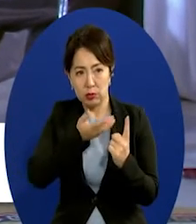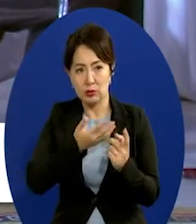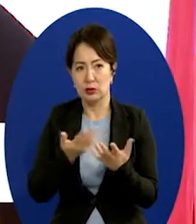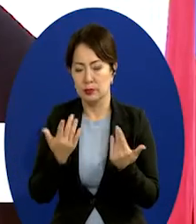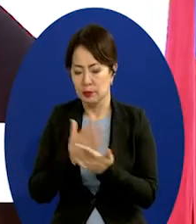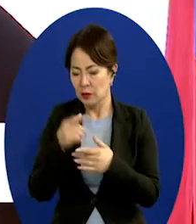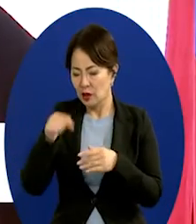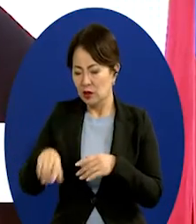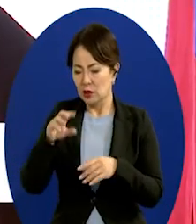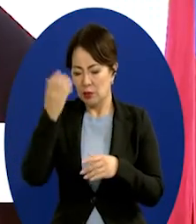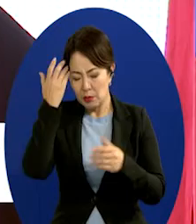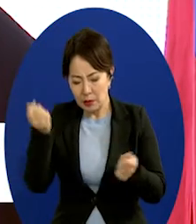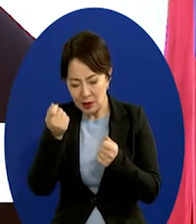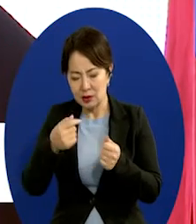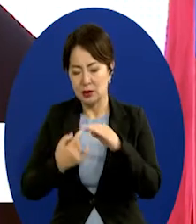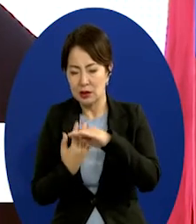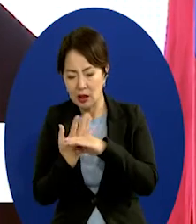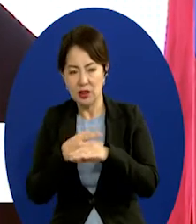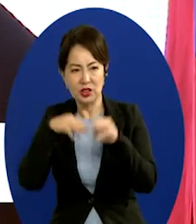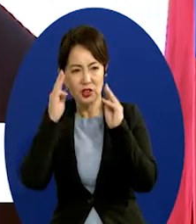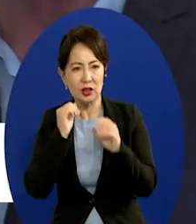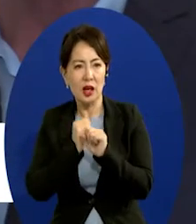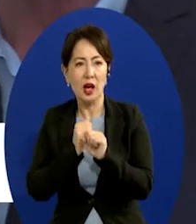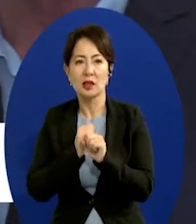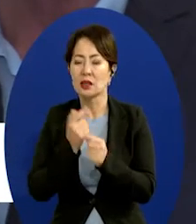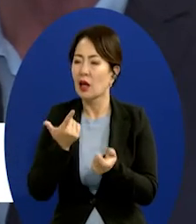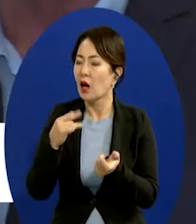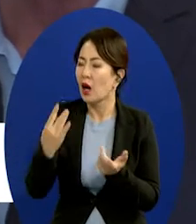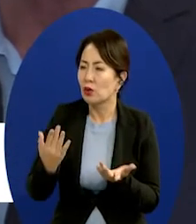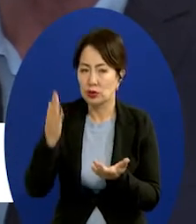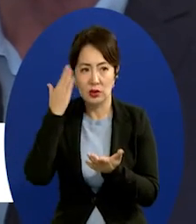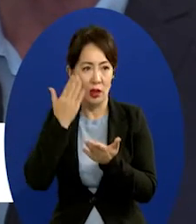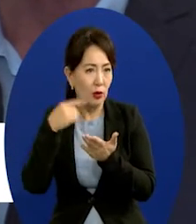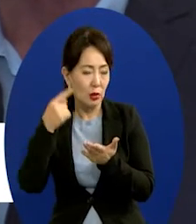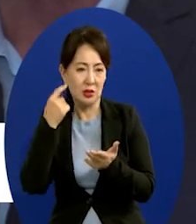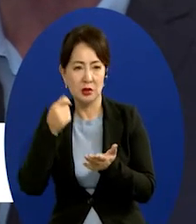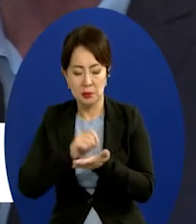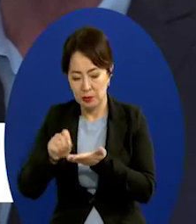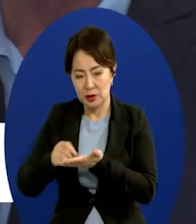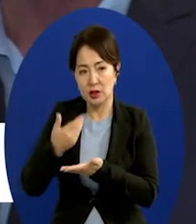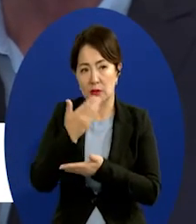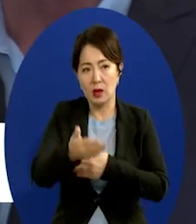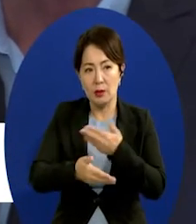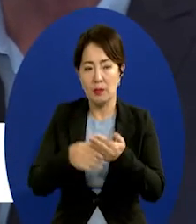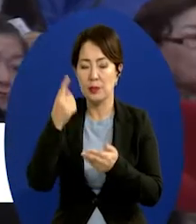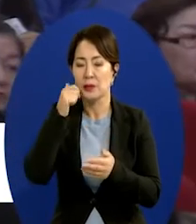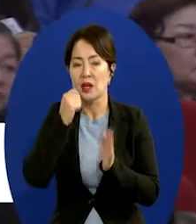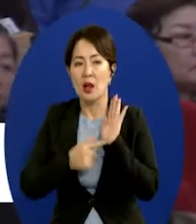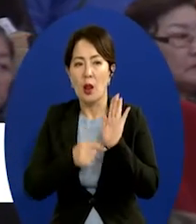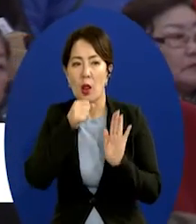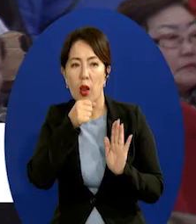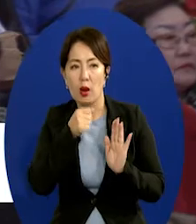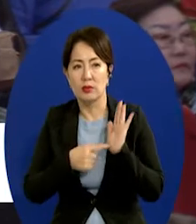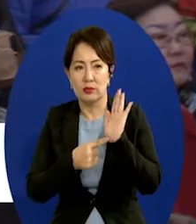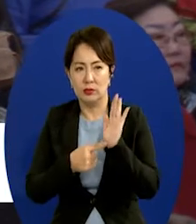энэ салбарт хэрэгжүүлэх ажлыг шийдвэрлэх гарцын талаар санал бодлоо бичгээр болон биеэр илэрхийлж санал бодлоо хуваалцсан юм. Ерөнхийлөгч Булган